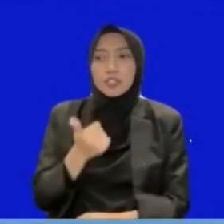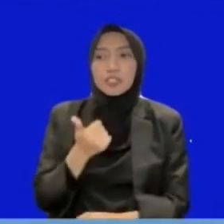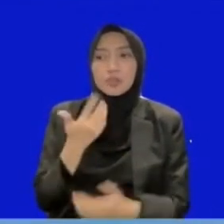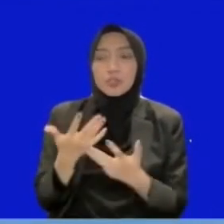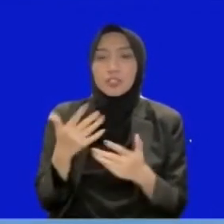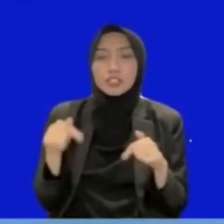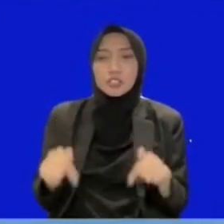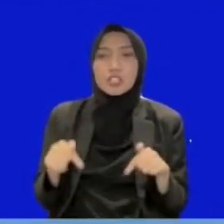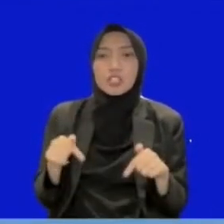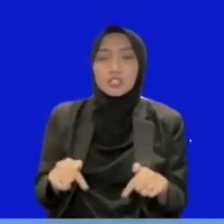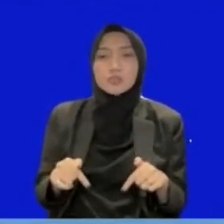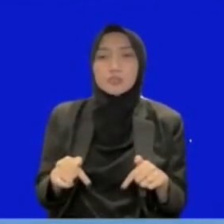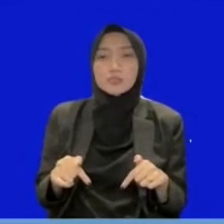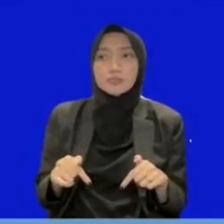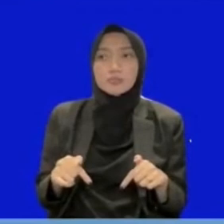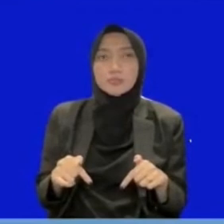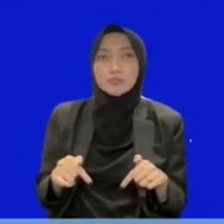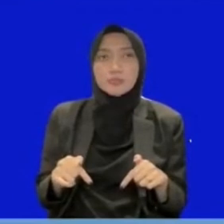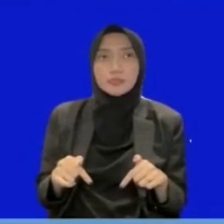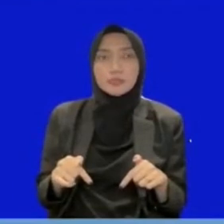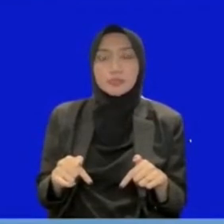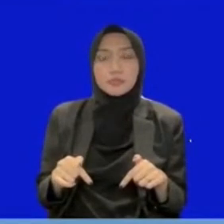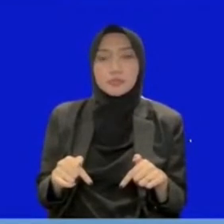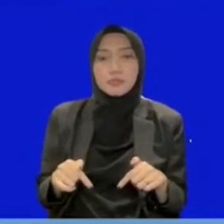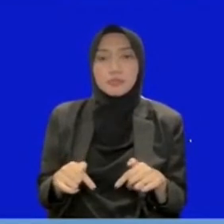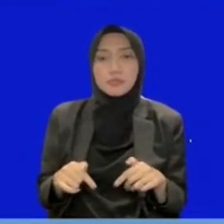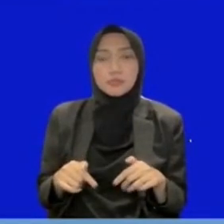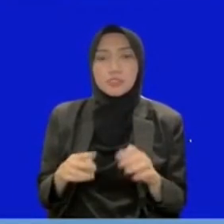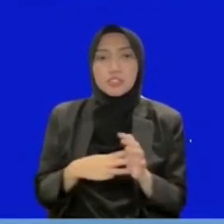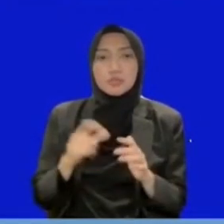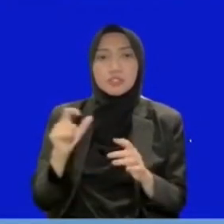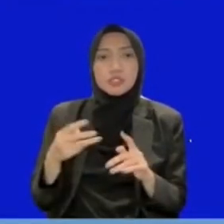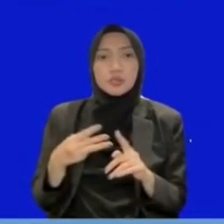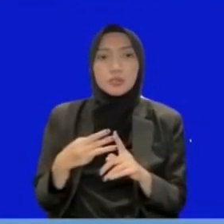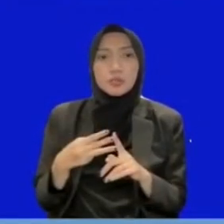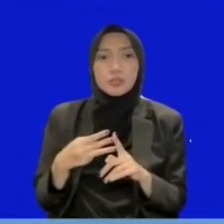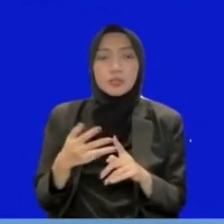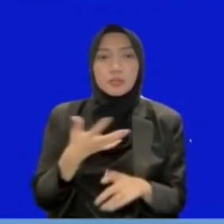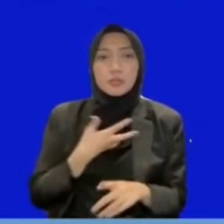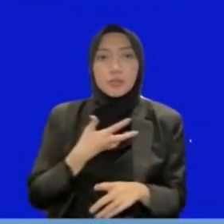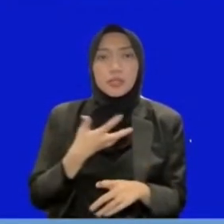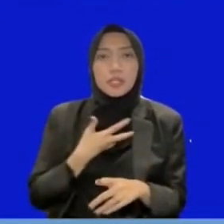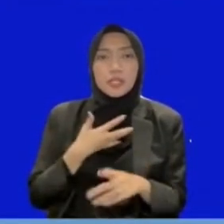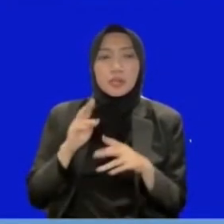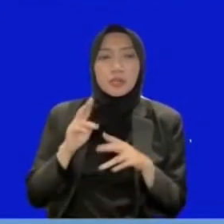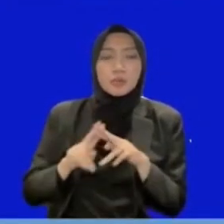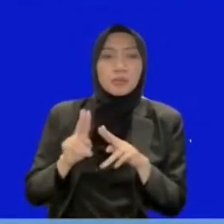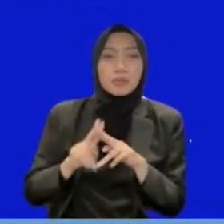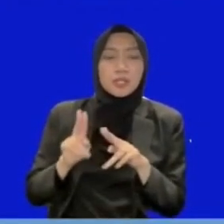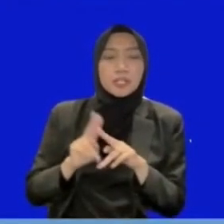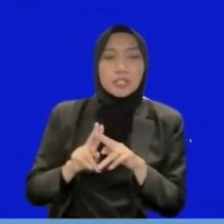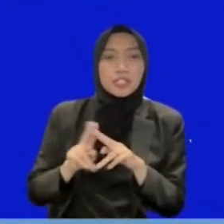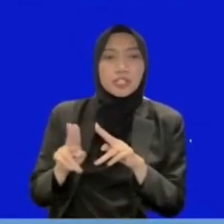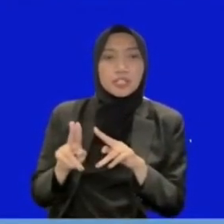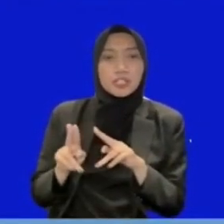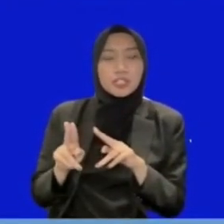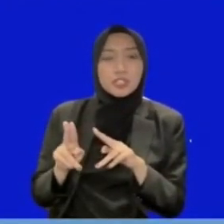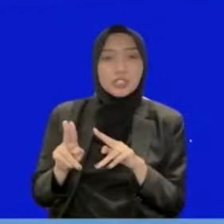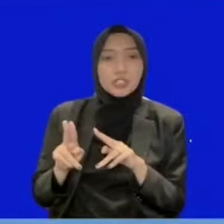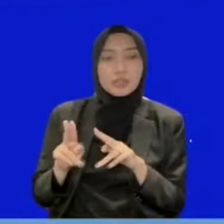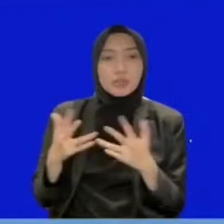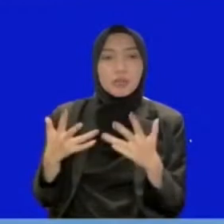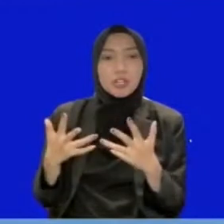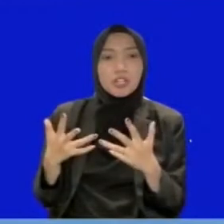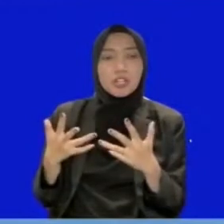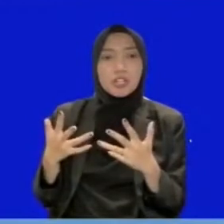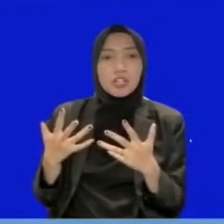sekarang sebagai di MCB itu ingin gitu kan memperbaiki gitu ya citra atau memperbaiki bagaimana